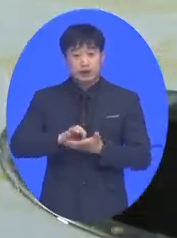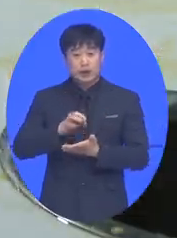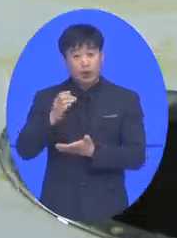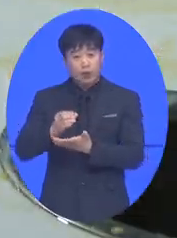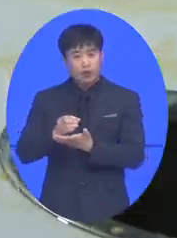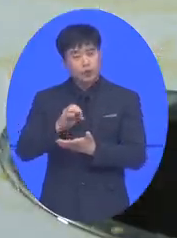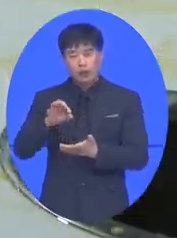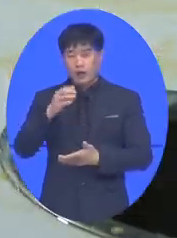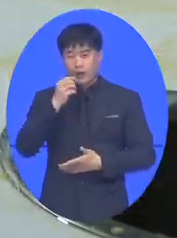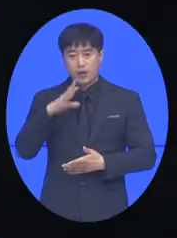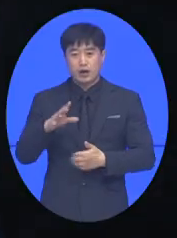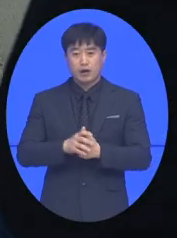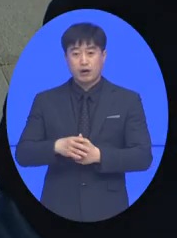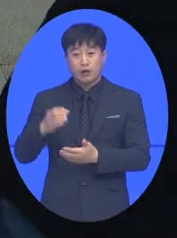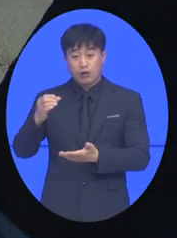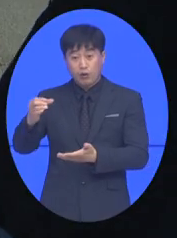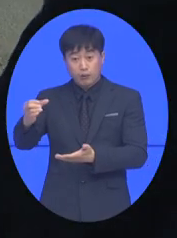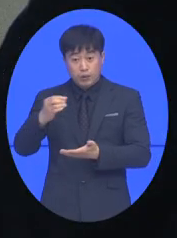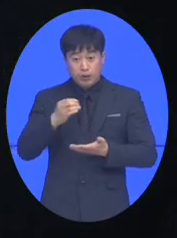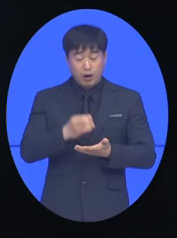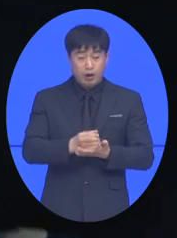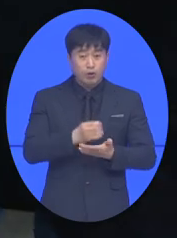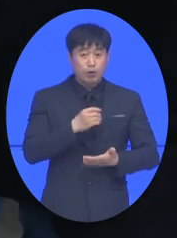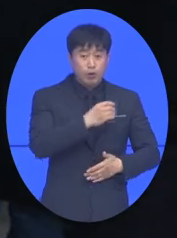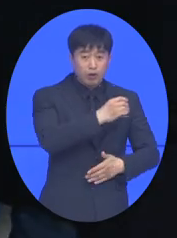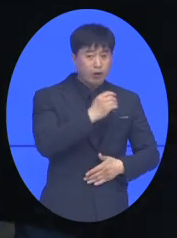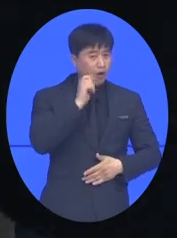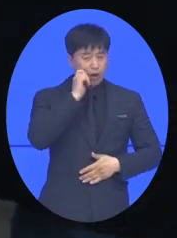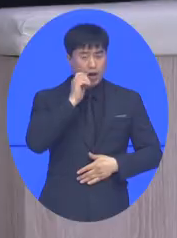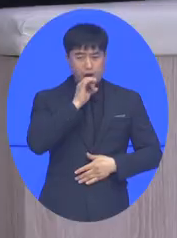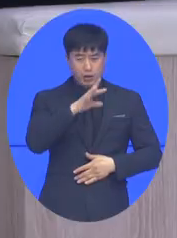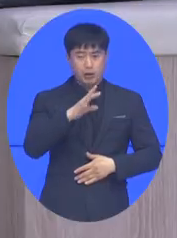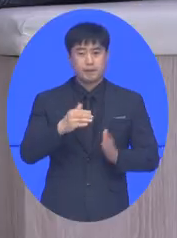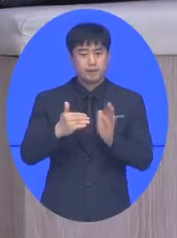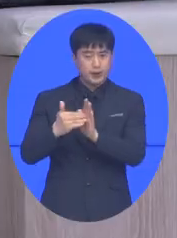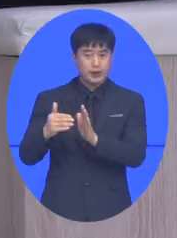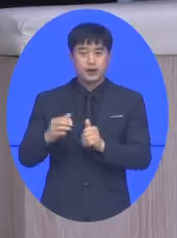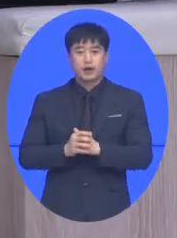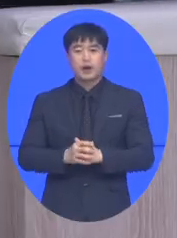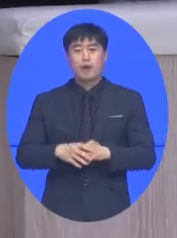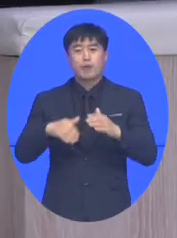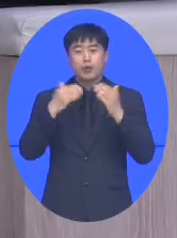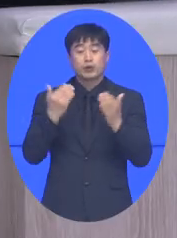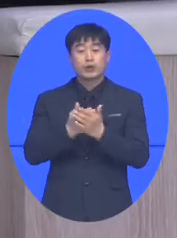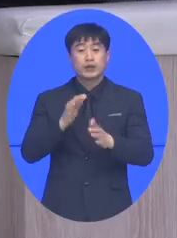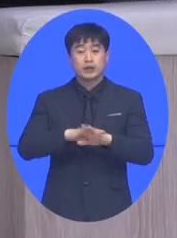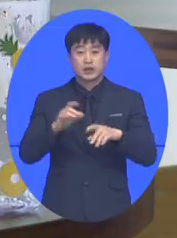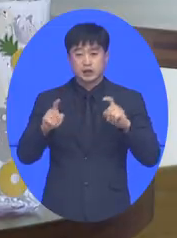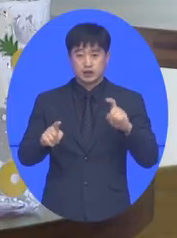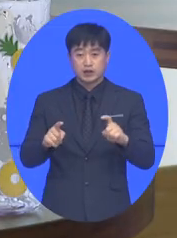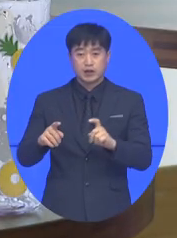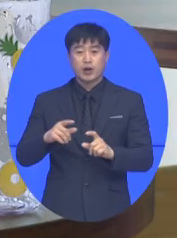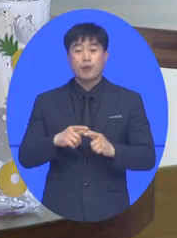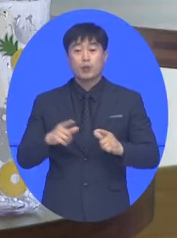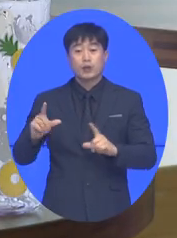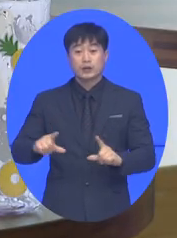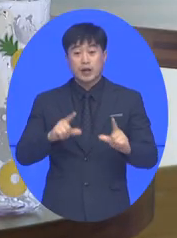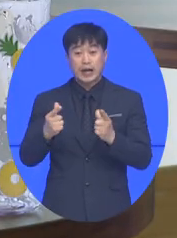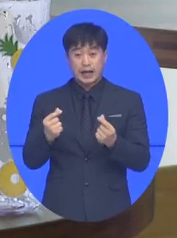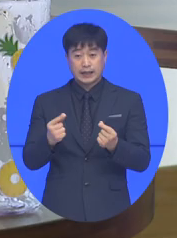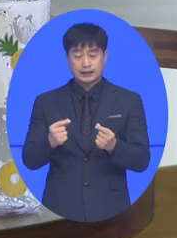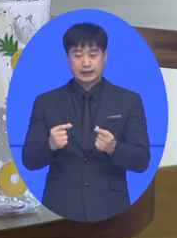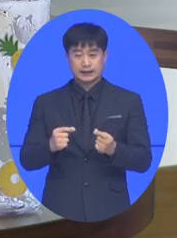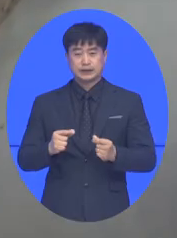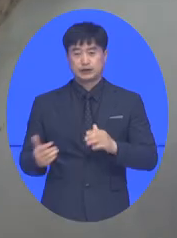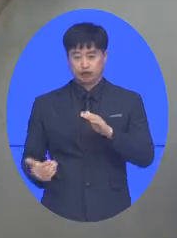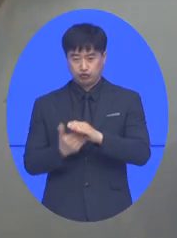청사 밖에서 테이크아웃으로 먹다가 안으로 가지고 들어올 수 없도록 했고 모두의 실천이 일상처럼 단단히 이루어지고